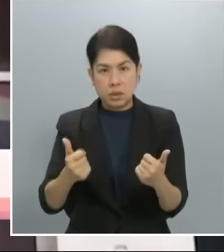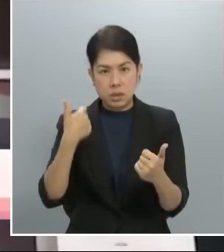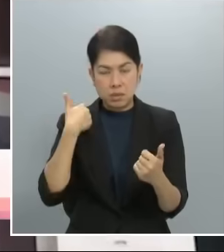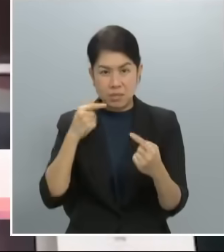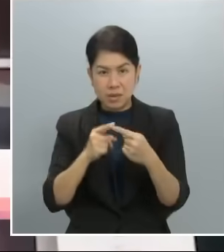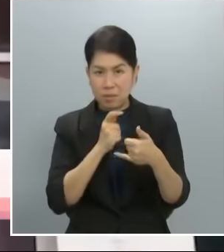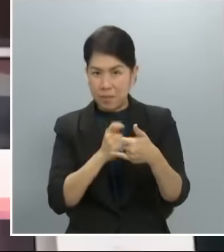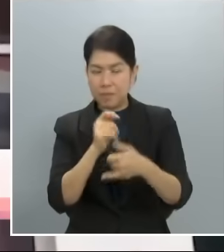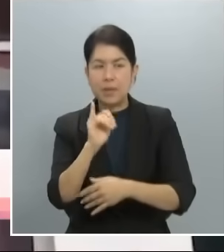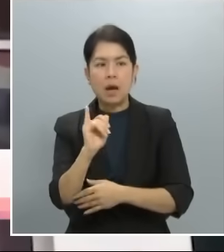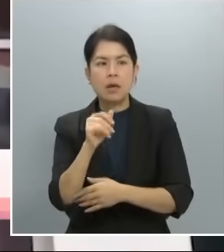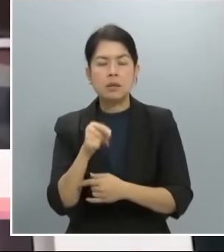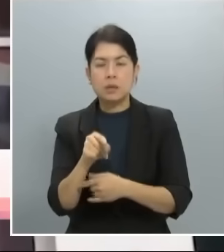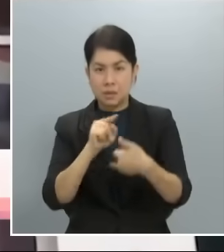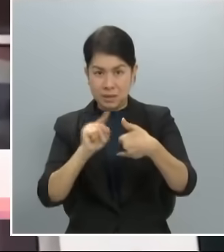เนี่ยคุณสมบัติ